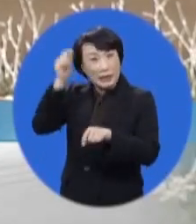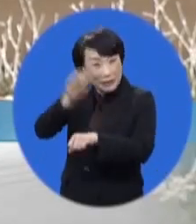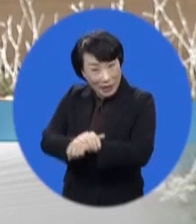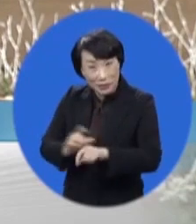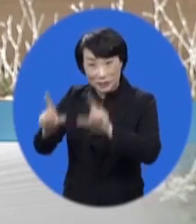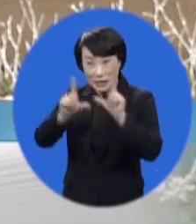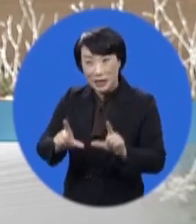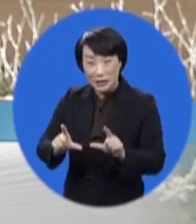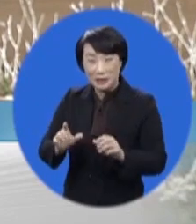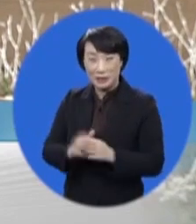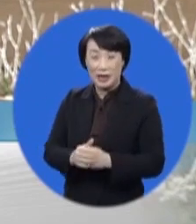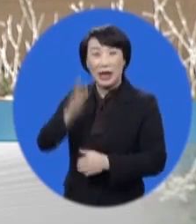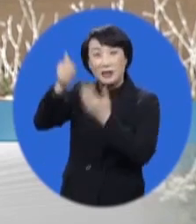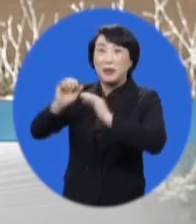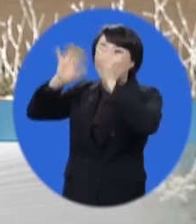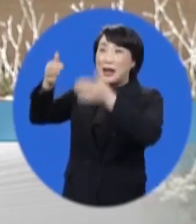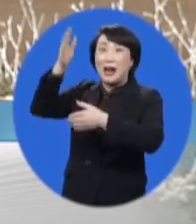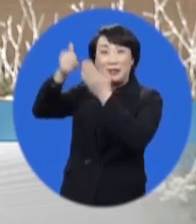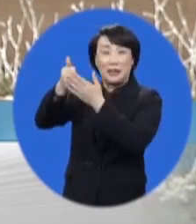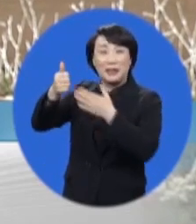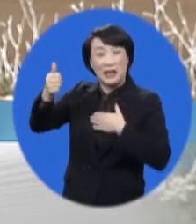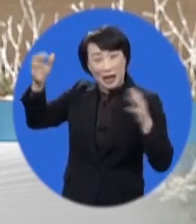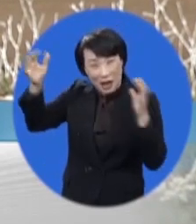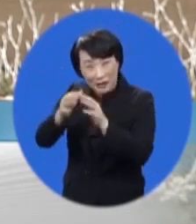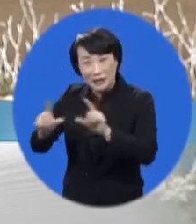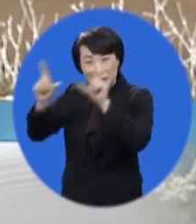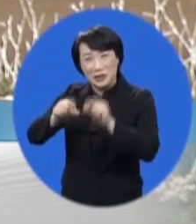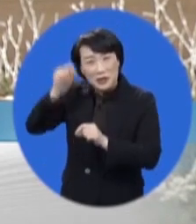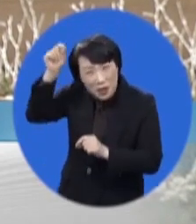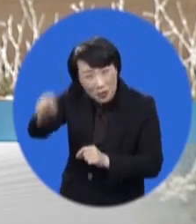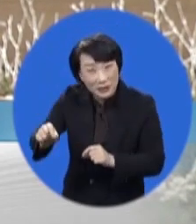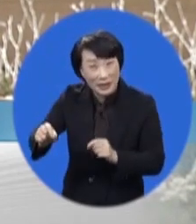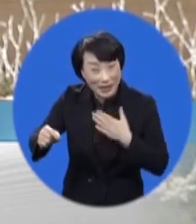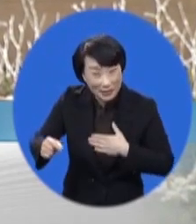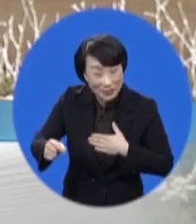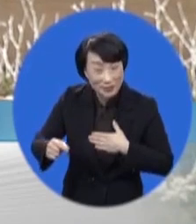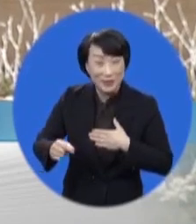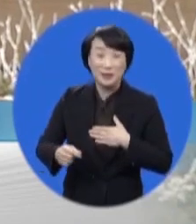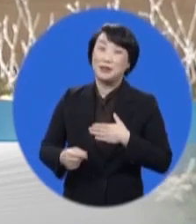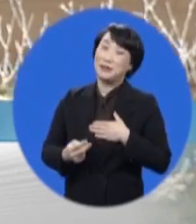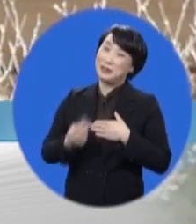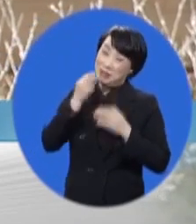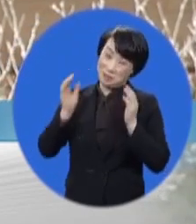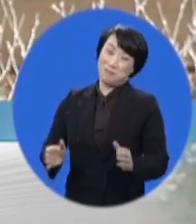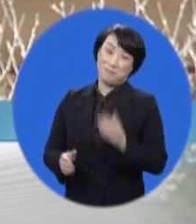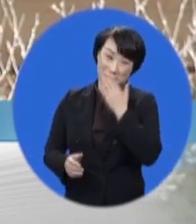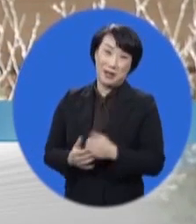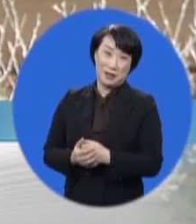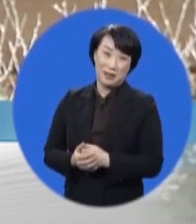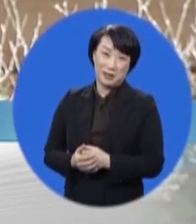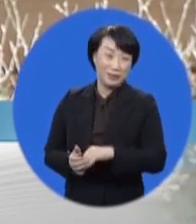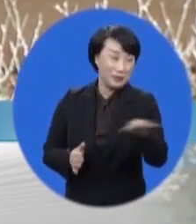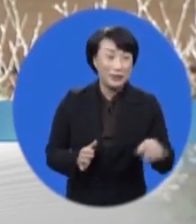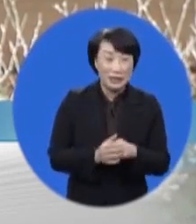지혜롭게 살면 하늘에서 하나님과 함께 영원히 땅에서와 함께 살게 될 것입니다. 우리는